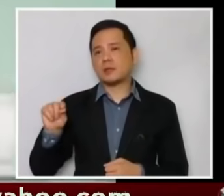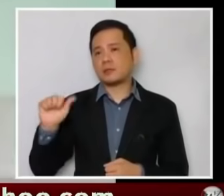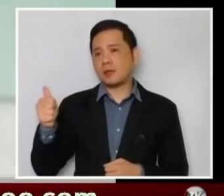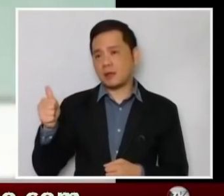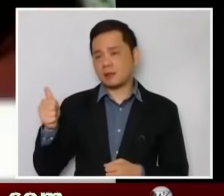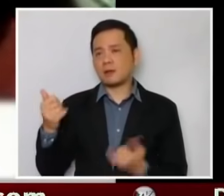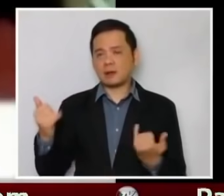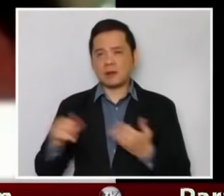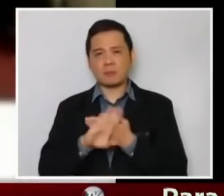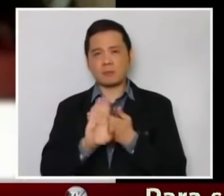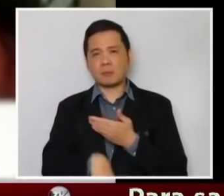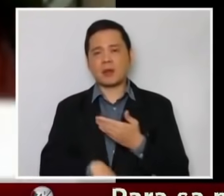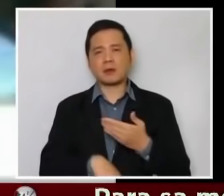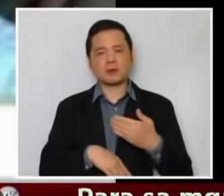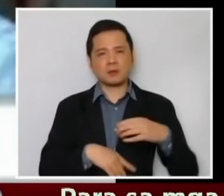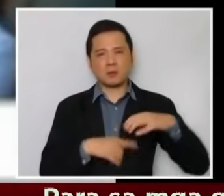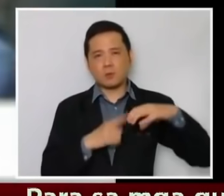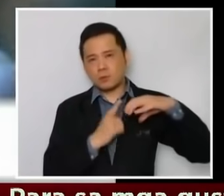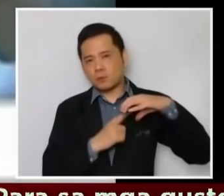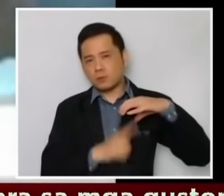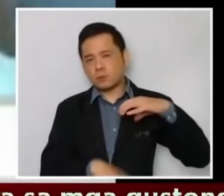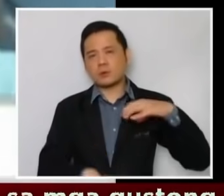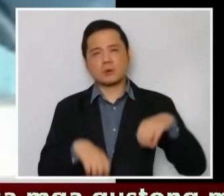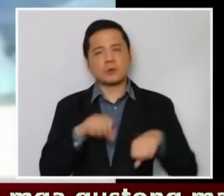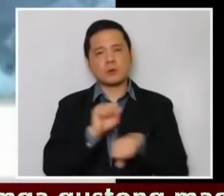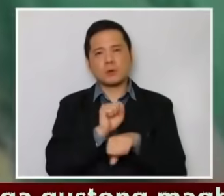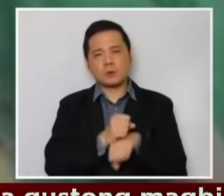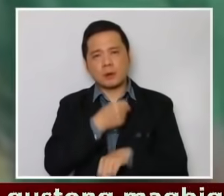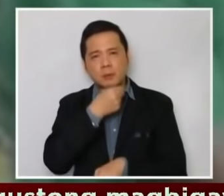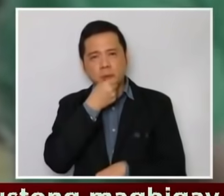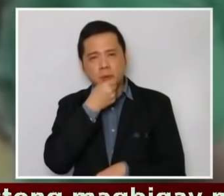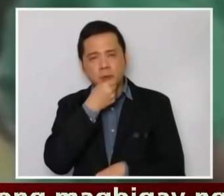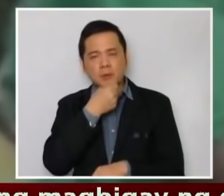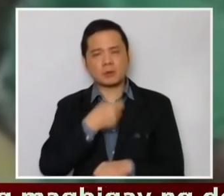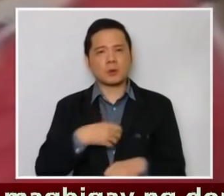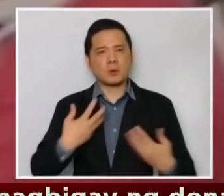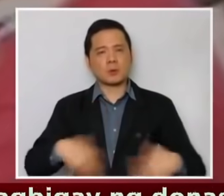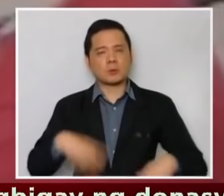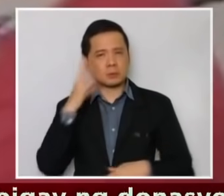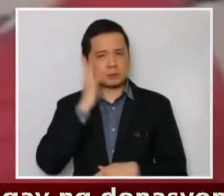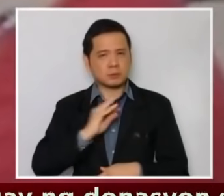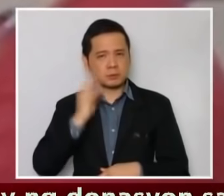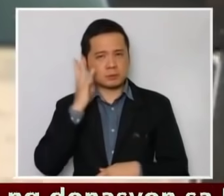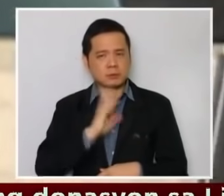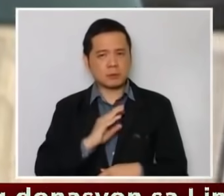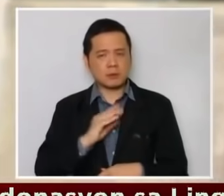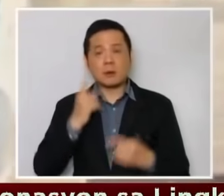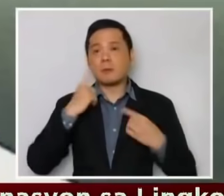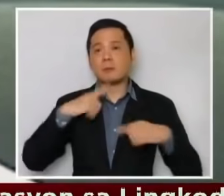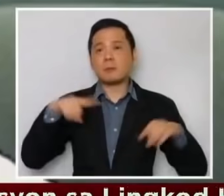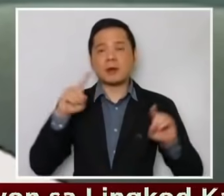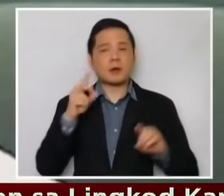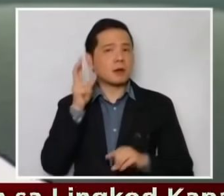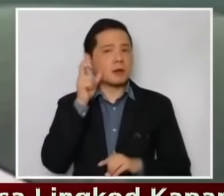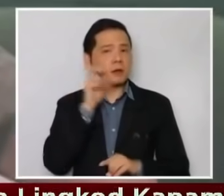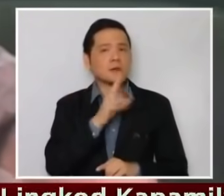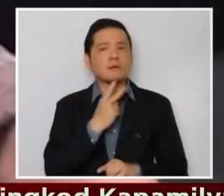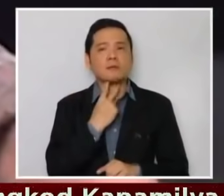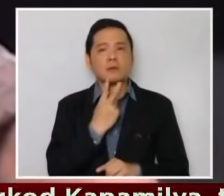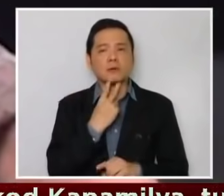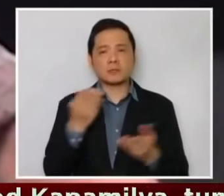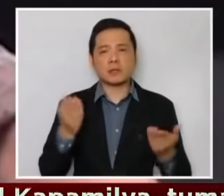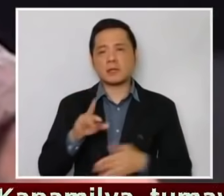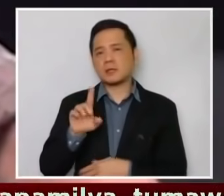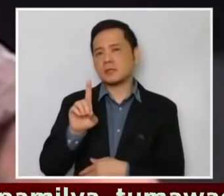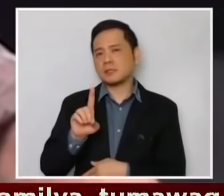ang veteranong broadcaster. Muling narinig ang kanyang boses sa DZMM. Ingat pa rin o